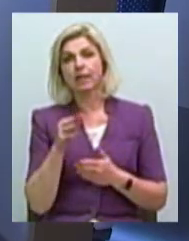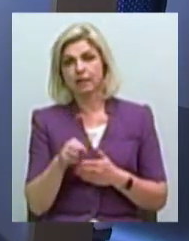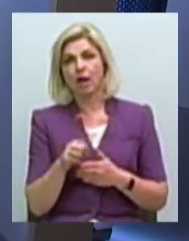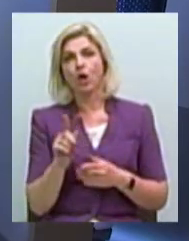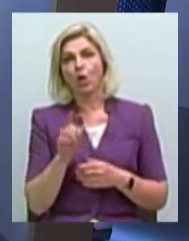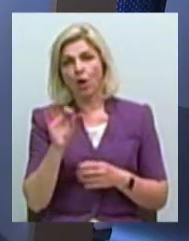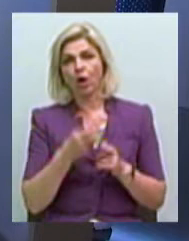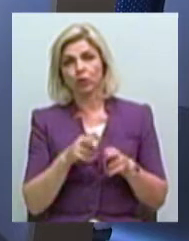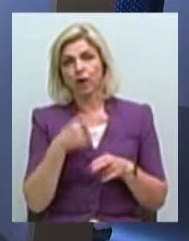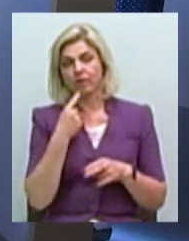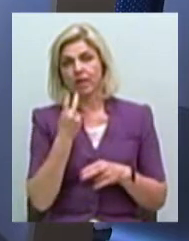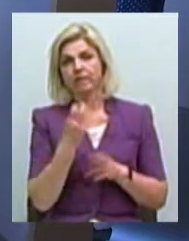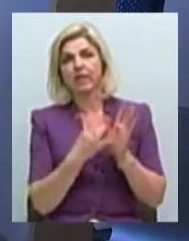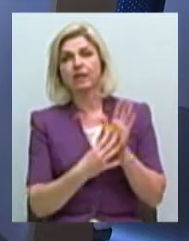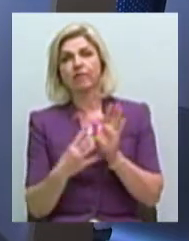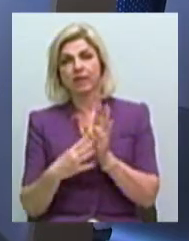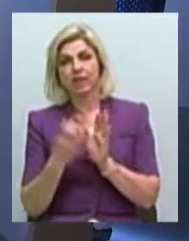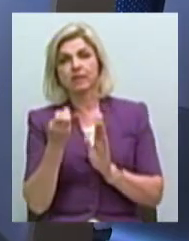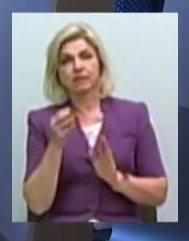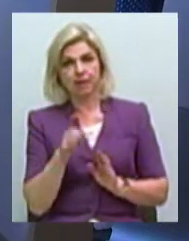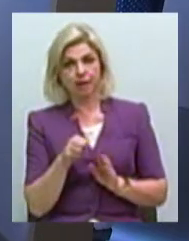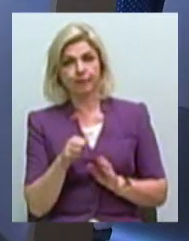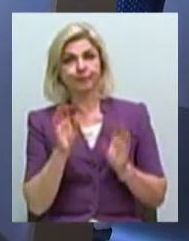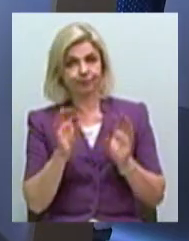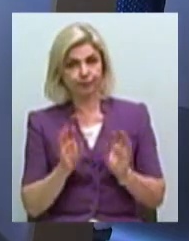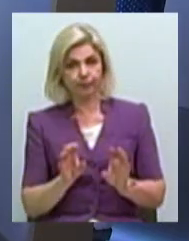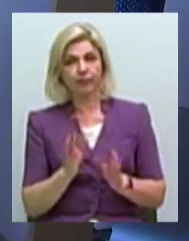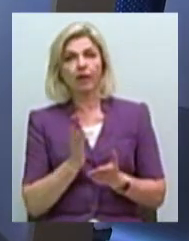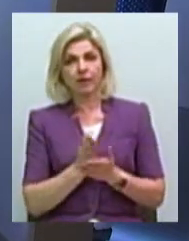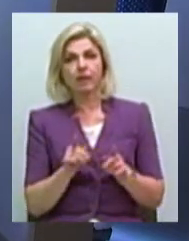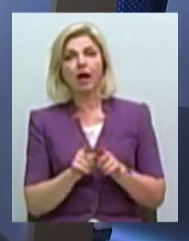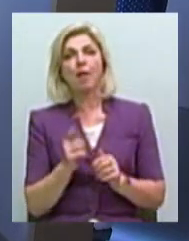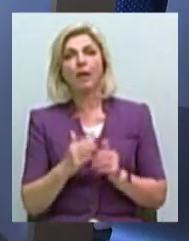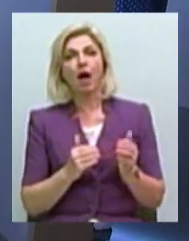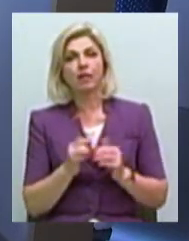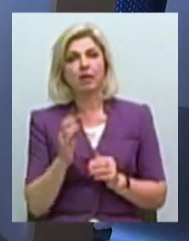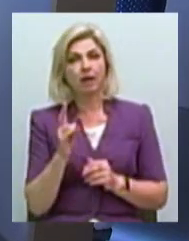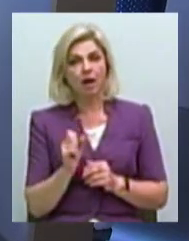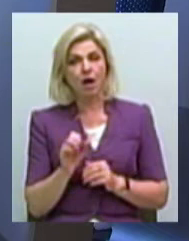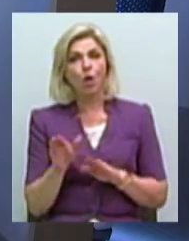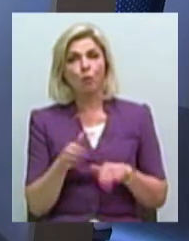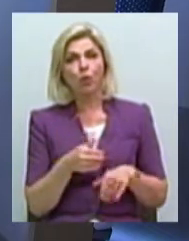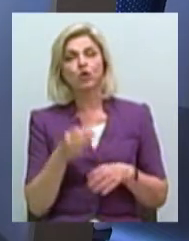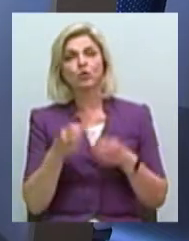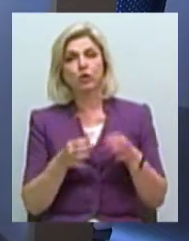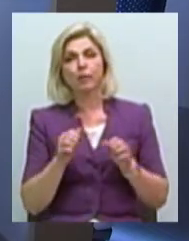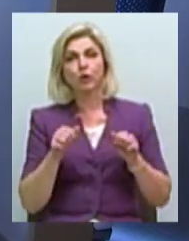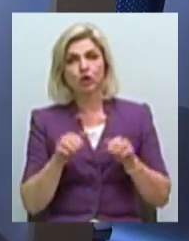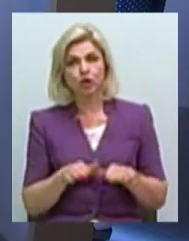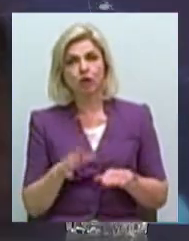Евгений, абсолютно верно, 299-я статья, есть такая уже практика, когда после судебных решений